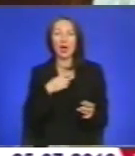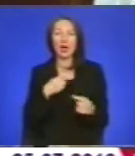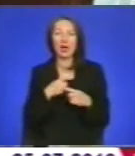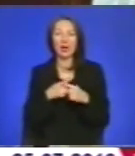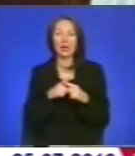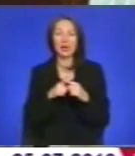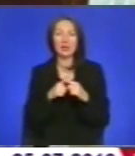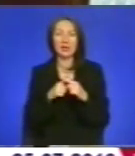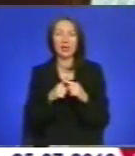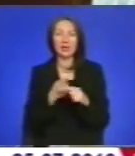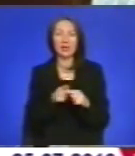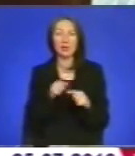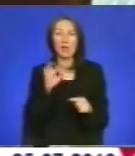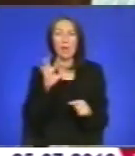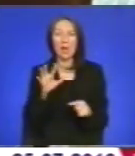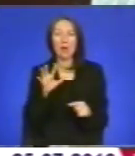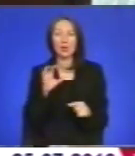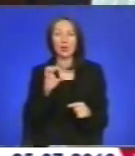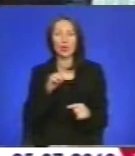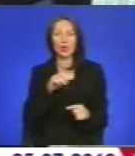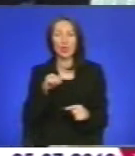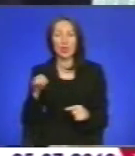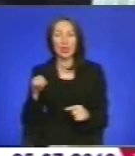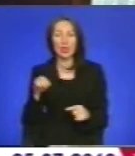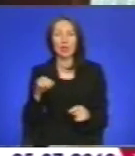Це п'яте століття нашої. Так,